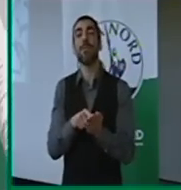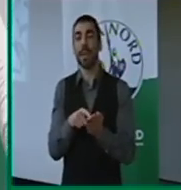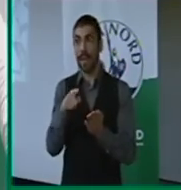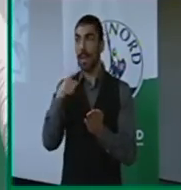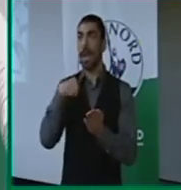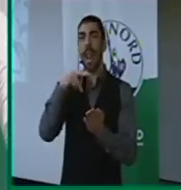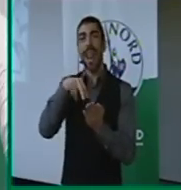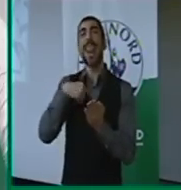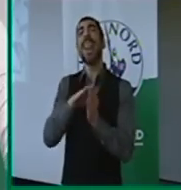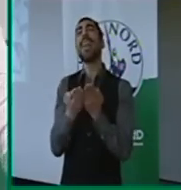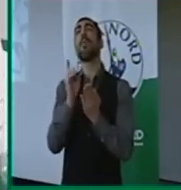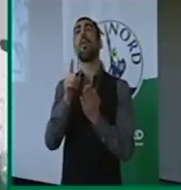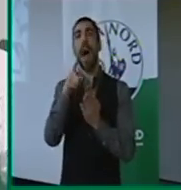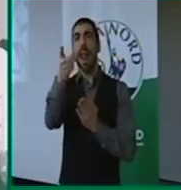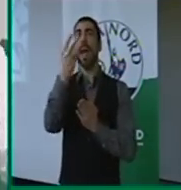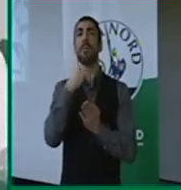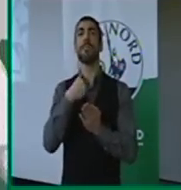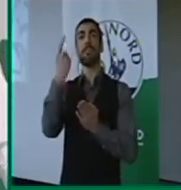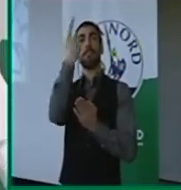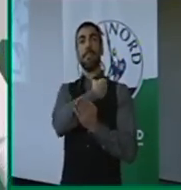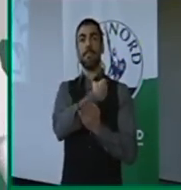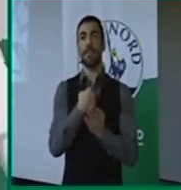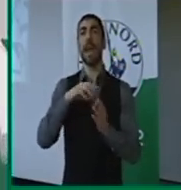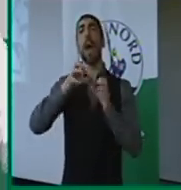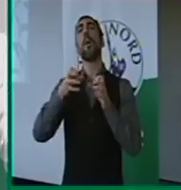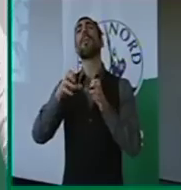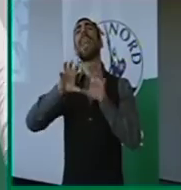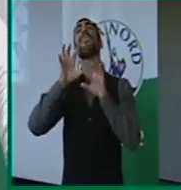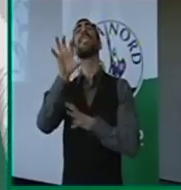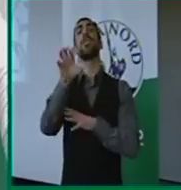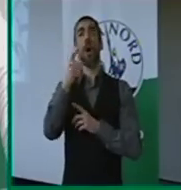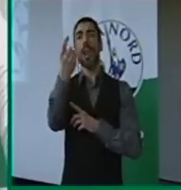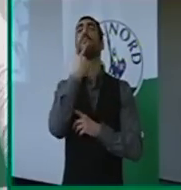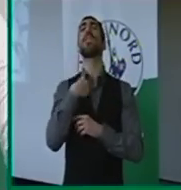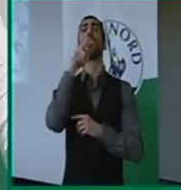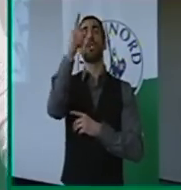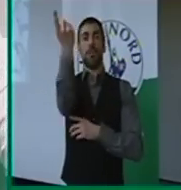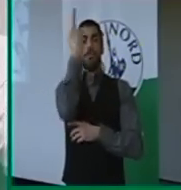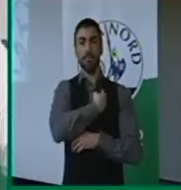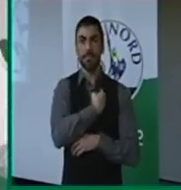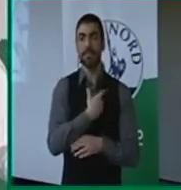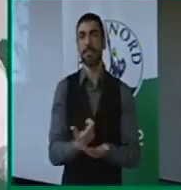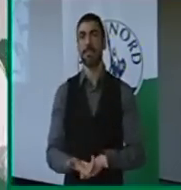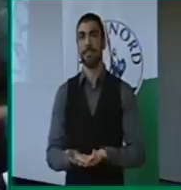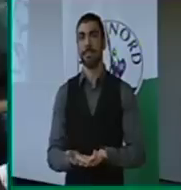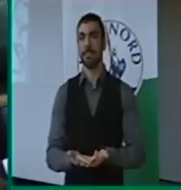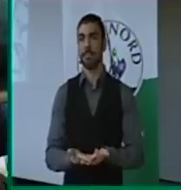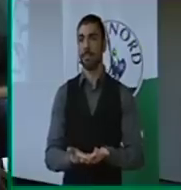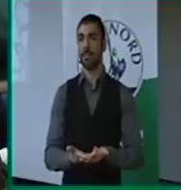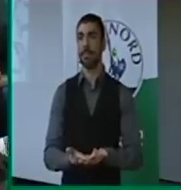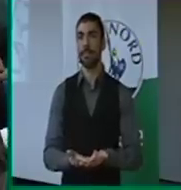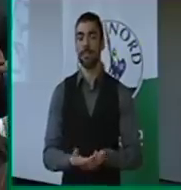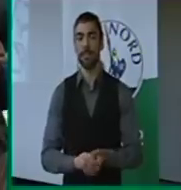libri Leggere i programmi televisivi ti dico io Che programmi televisivi guardare le